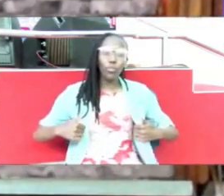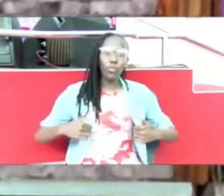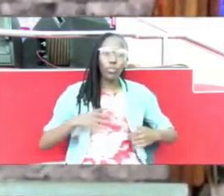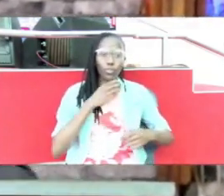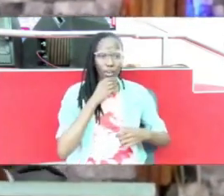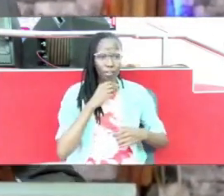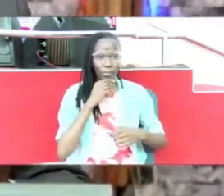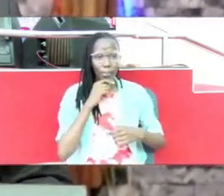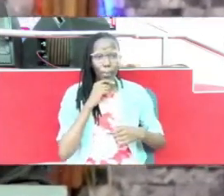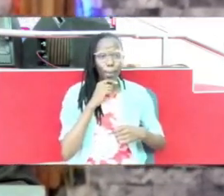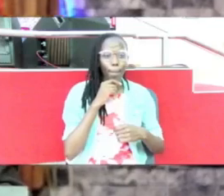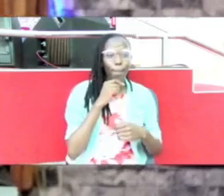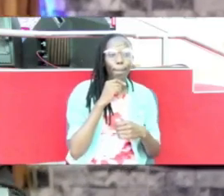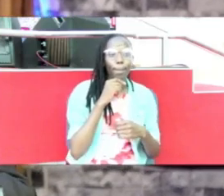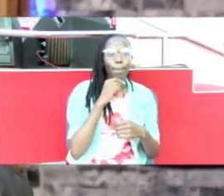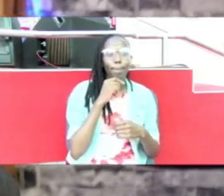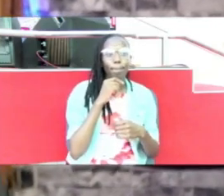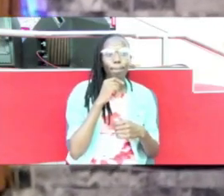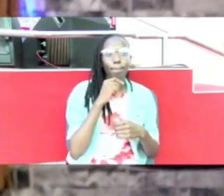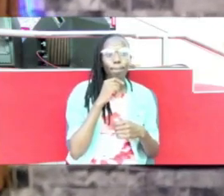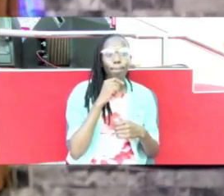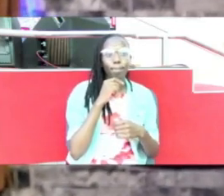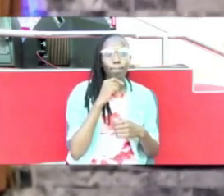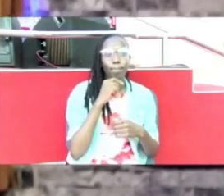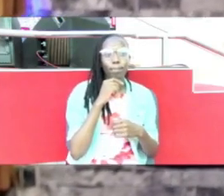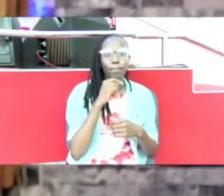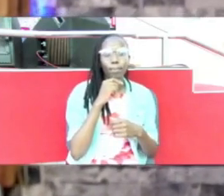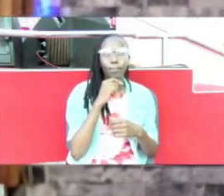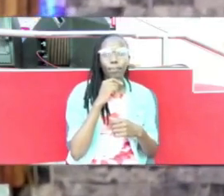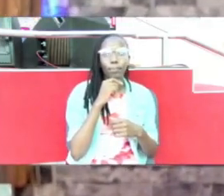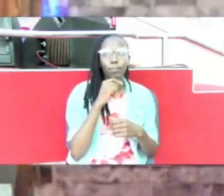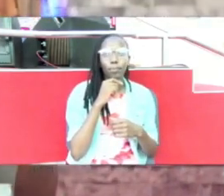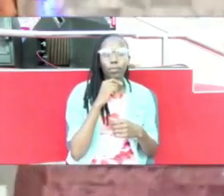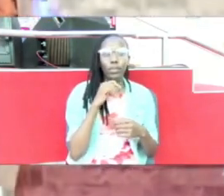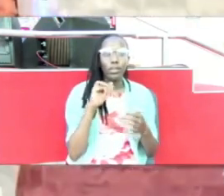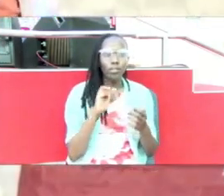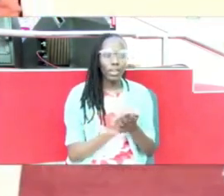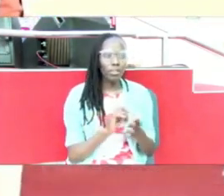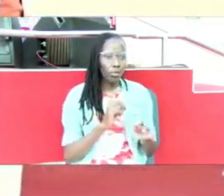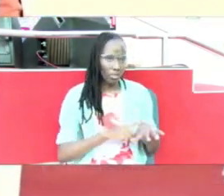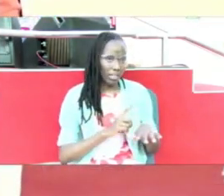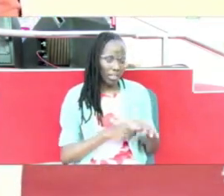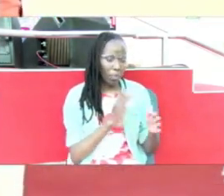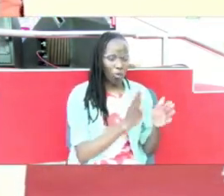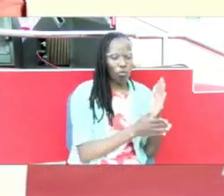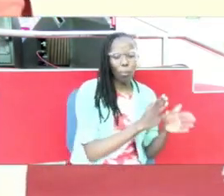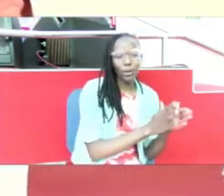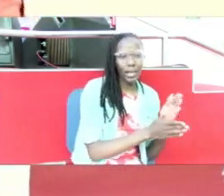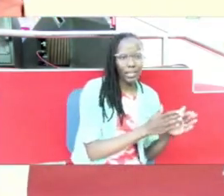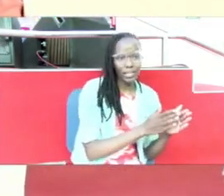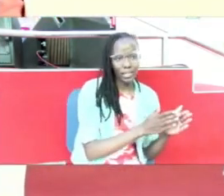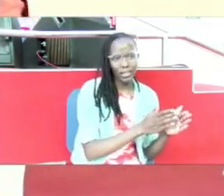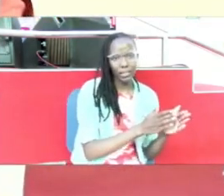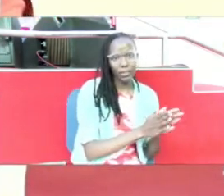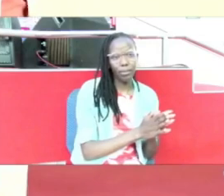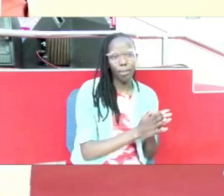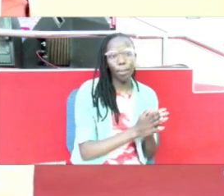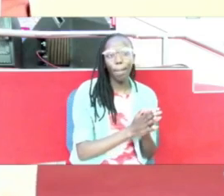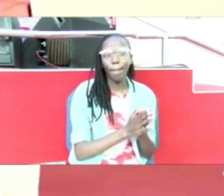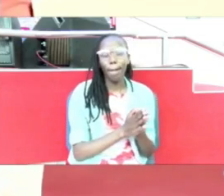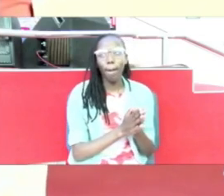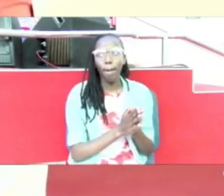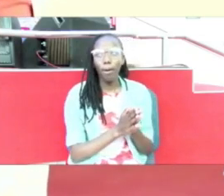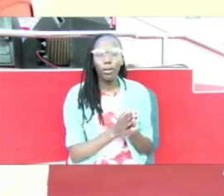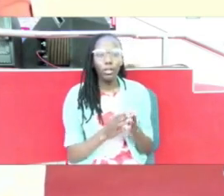anashughulikia mbuzi, akondoa baba yake, that was a time for preparation. Ilikuwa ni wakati wa kutayarishwa. He